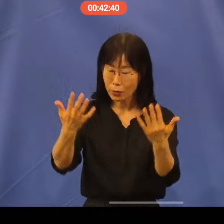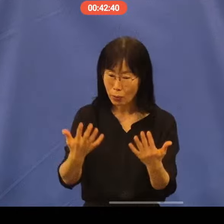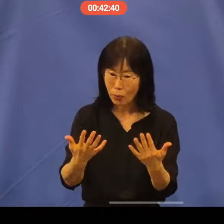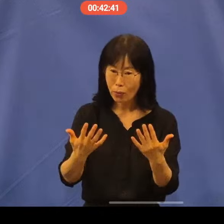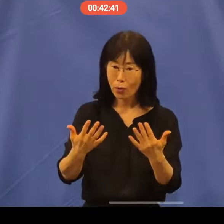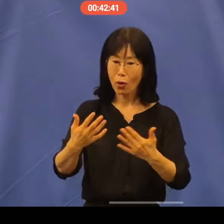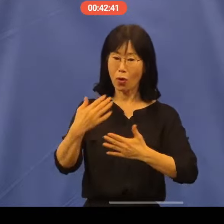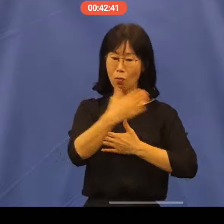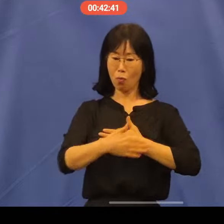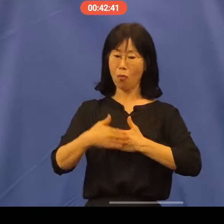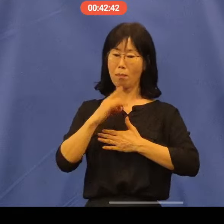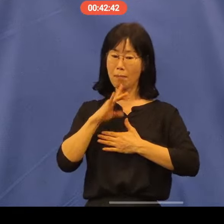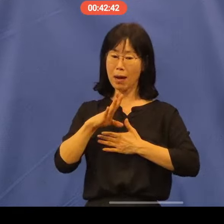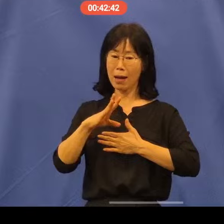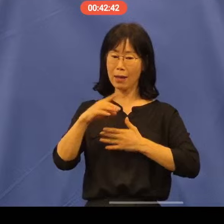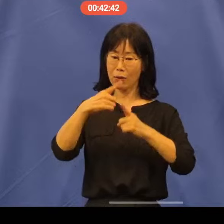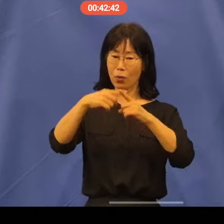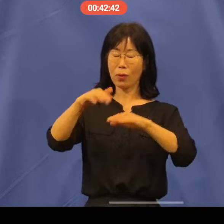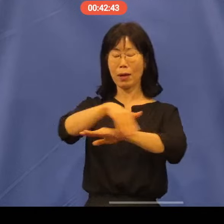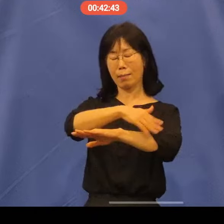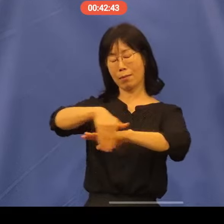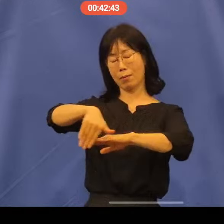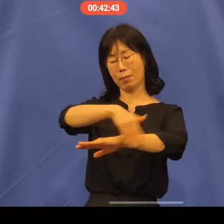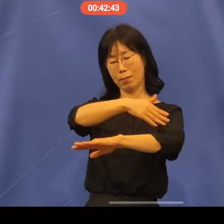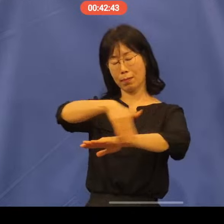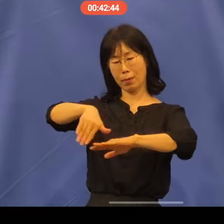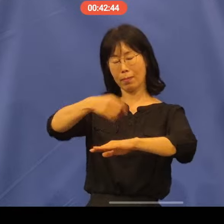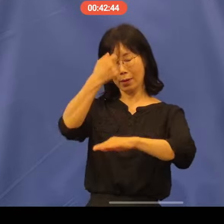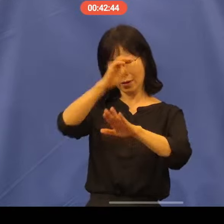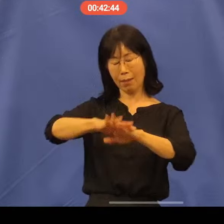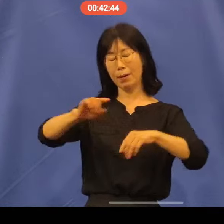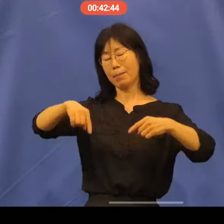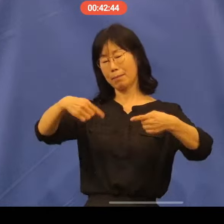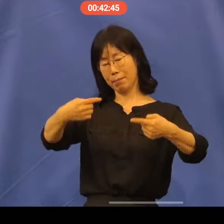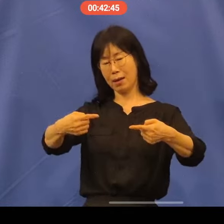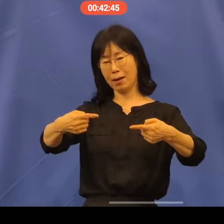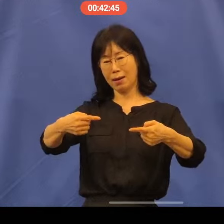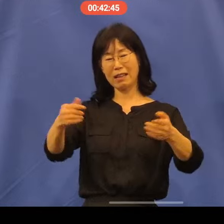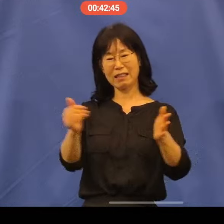아니에요. 거룩하신 하나님 앞에.